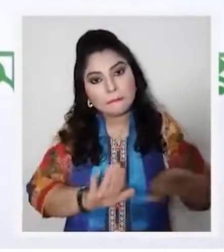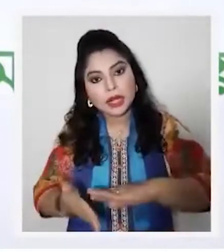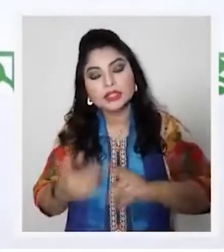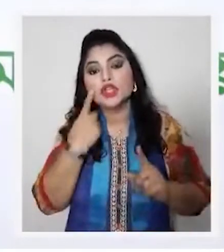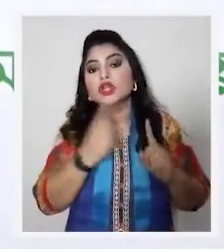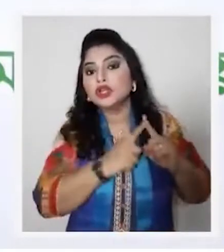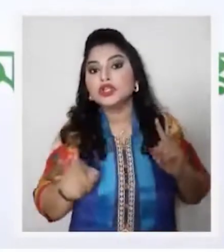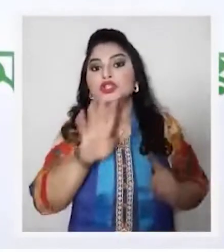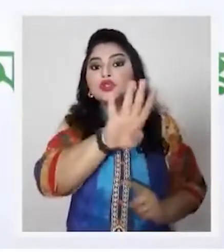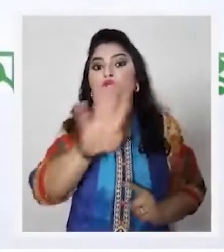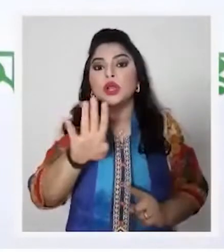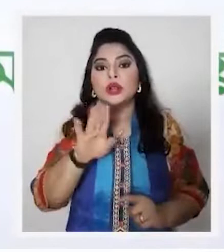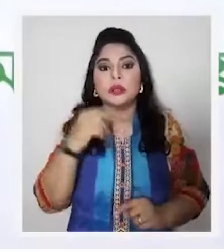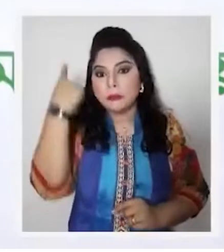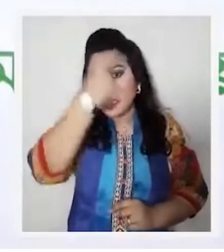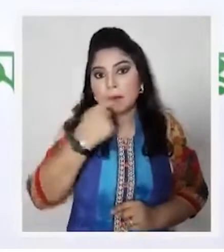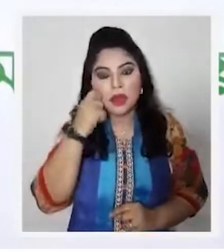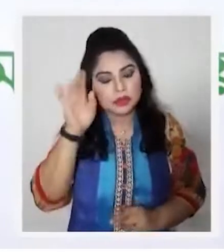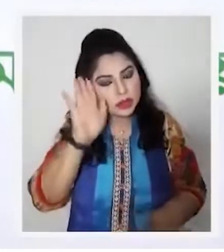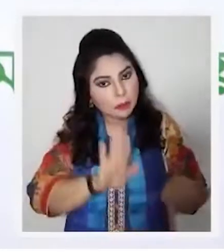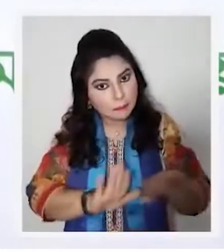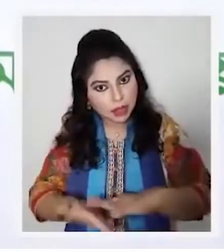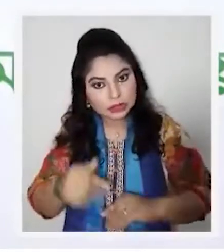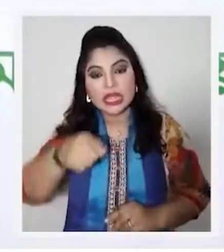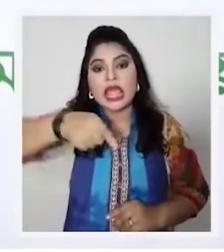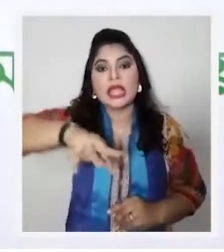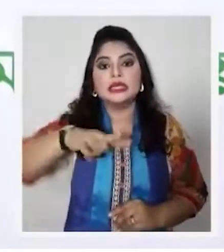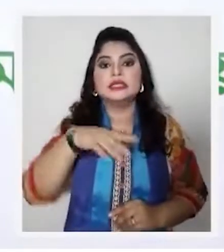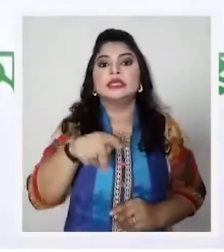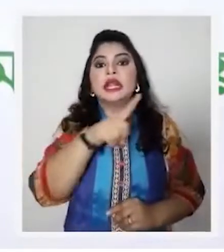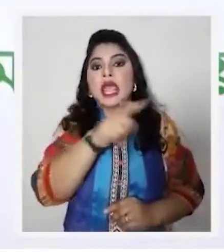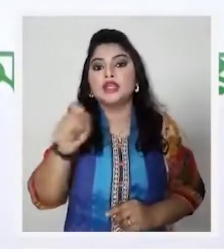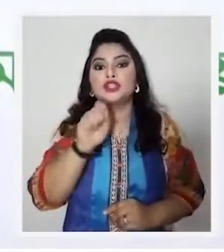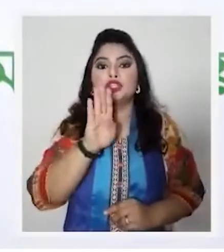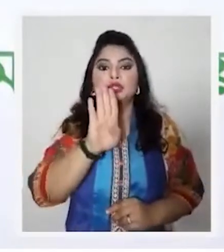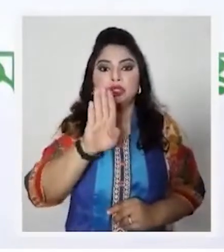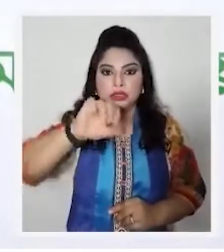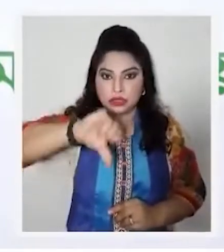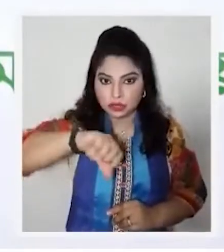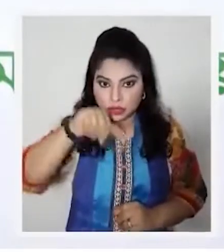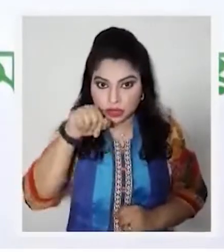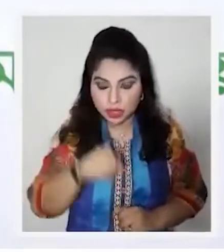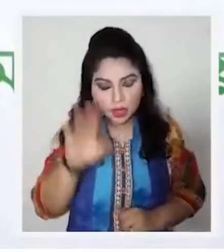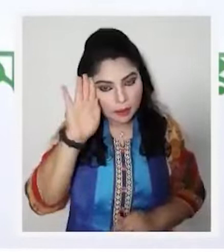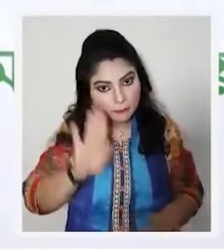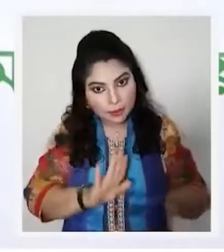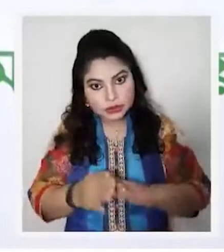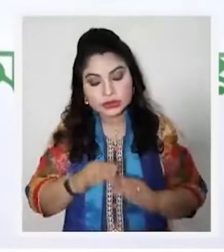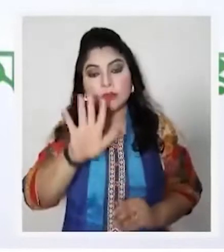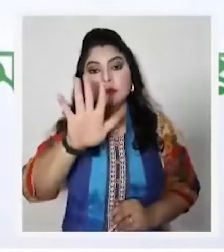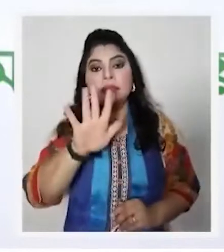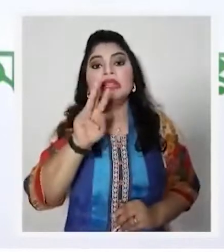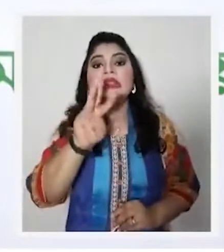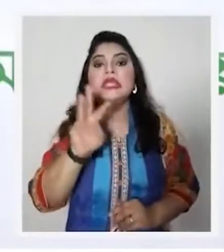হার 21.13%। মৃত্যুবরণ করেছেন 24 ঘন্টায় 44 জন, এ পর্যন্ত